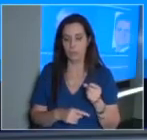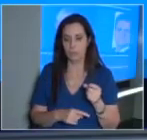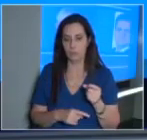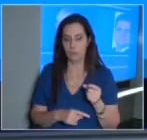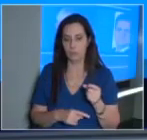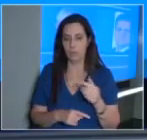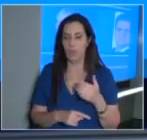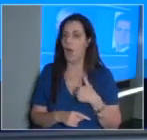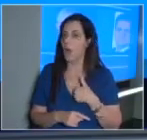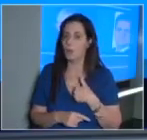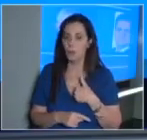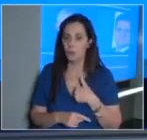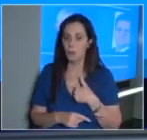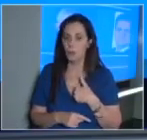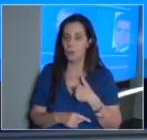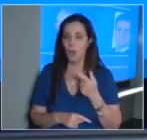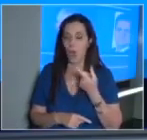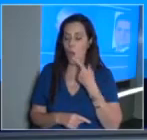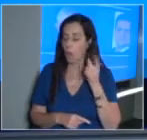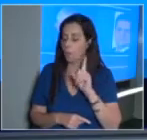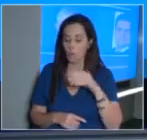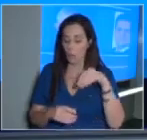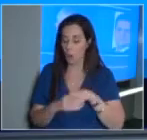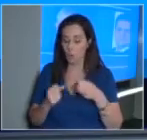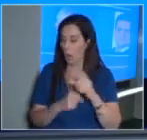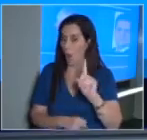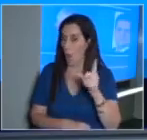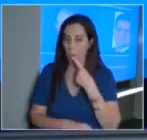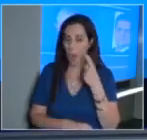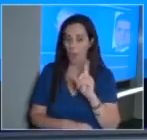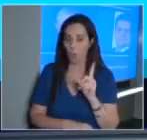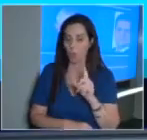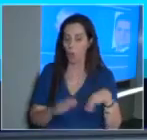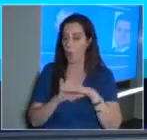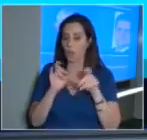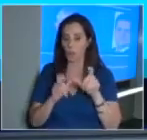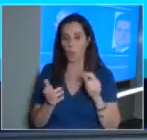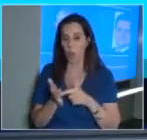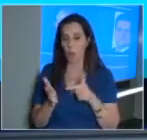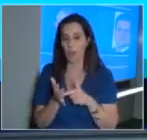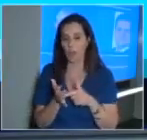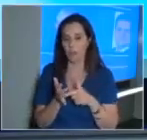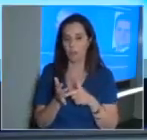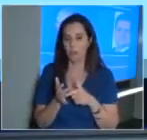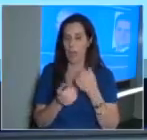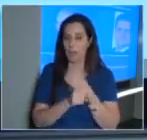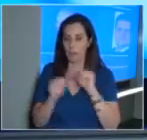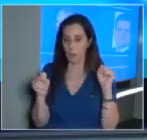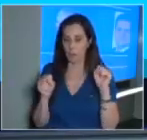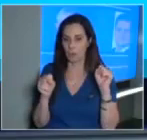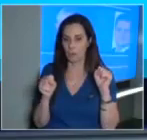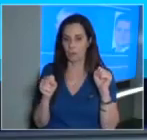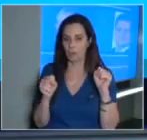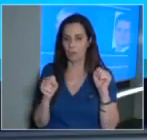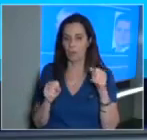בעמדה שלנו. אנחנו לא אמרנו שאנחנו לא חלק מהמאבק נגד חוק החסינות או למען הדמוקרטיה